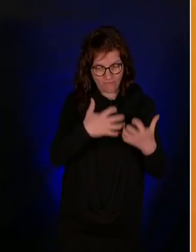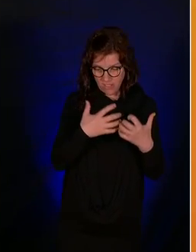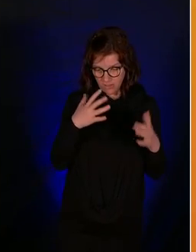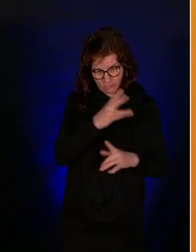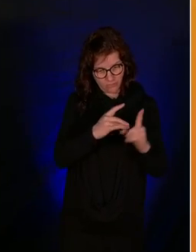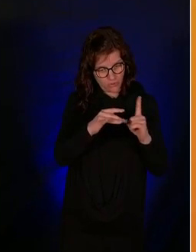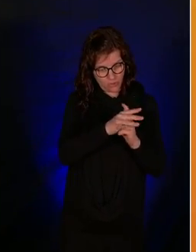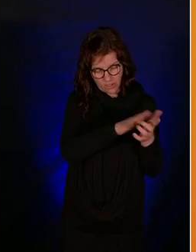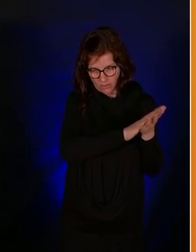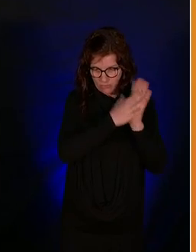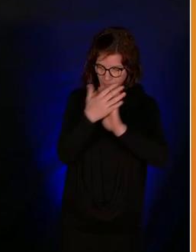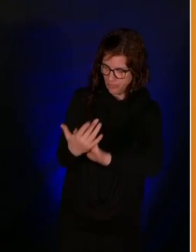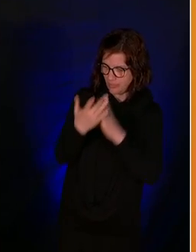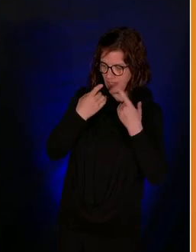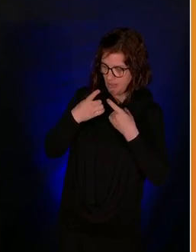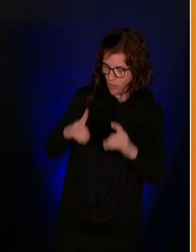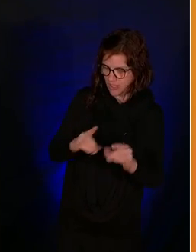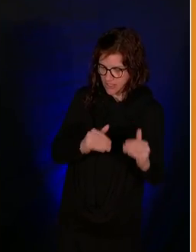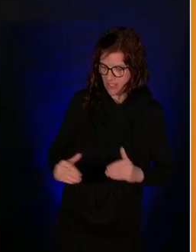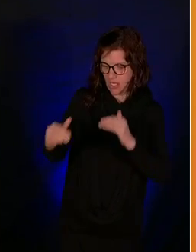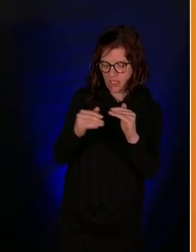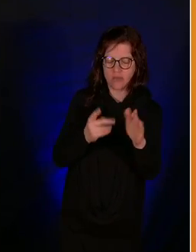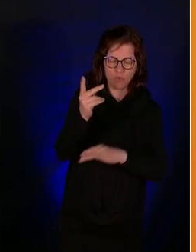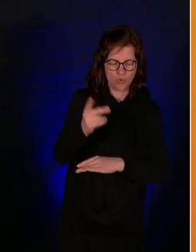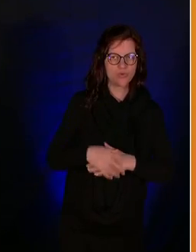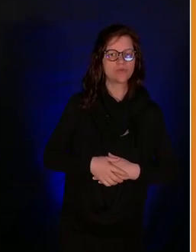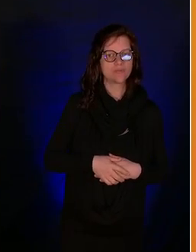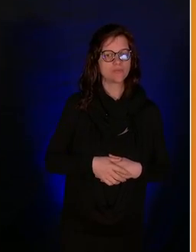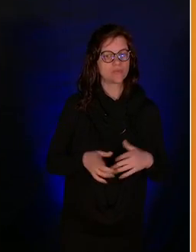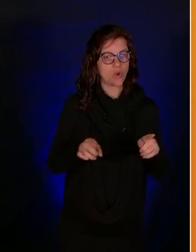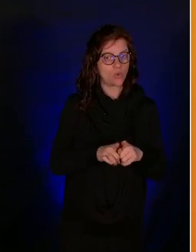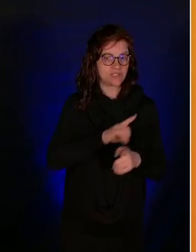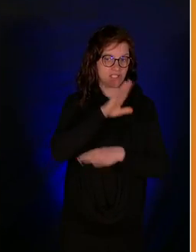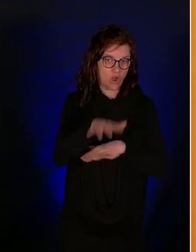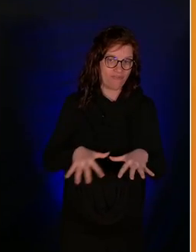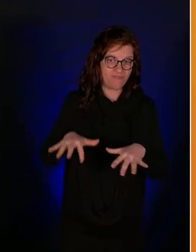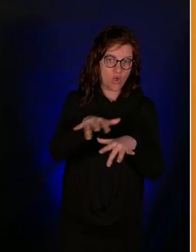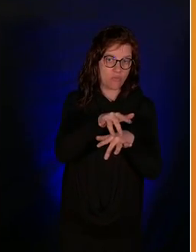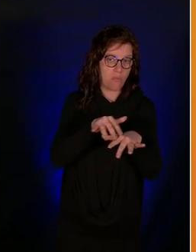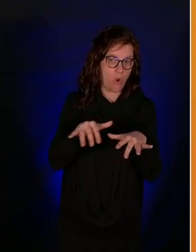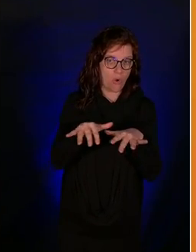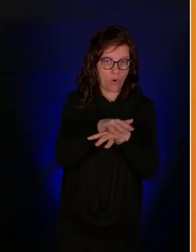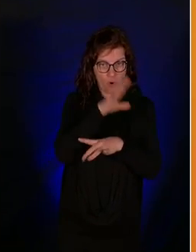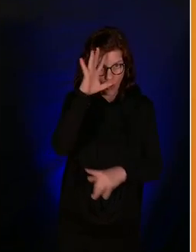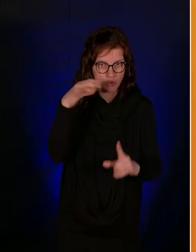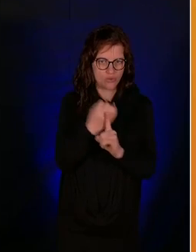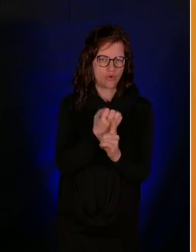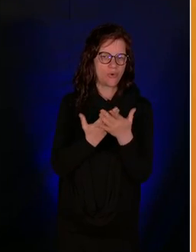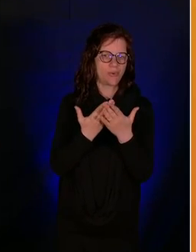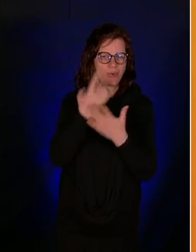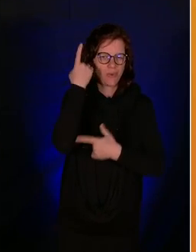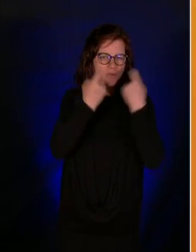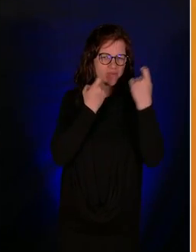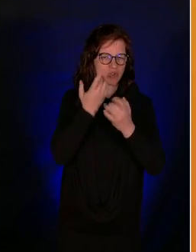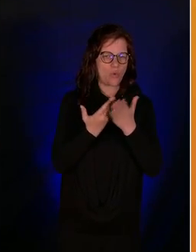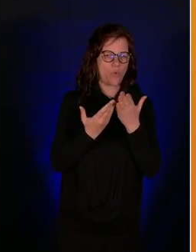plus d'égalité et de démocratie, ça nous parle aussi. Les enjeux environnementaux, toutes les réflexions autour de ça, et la